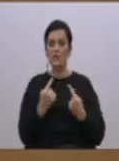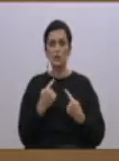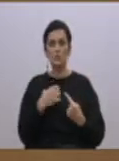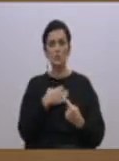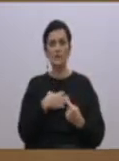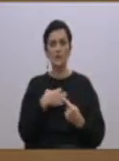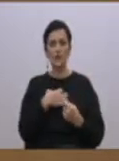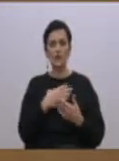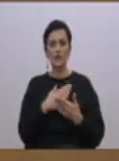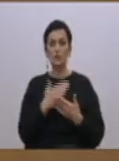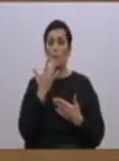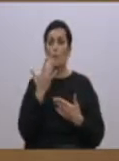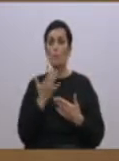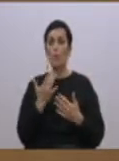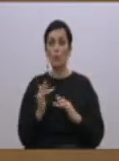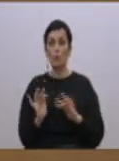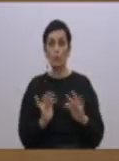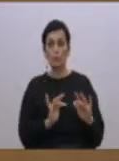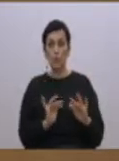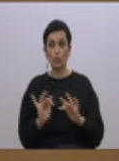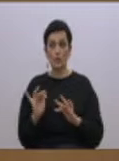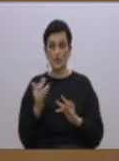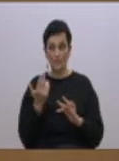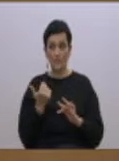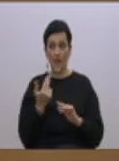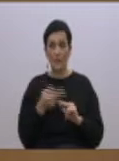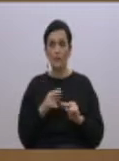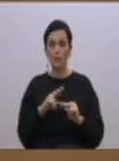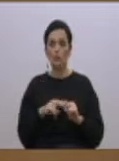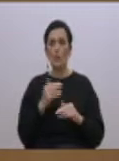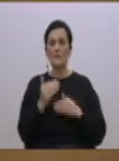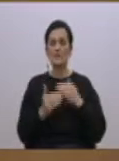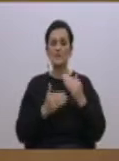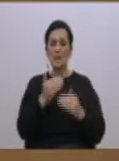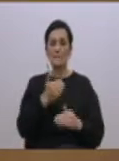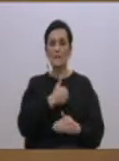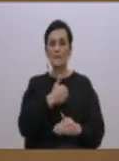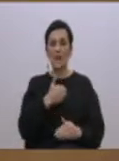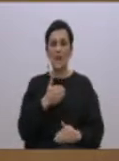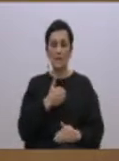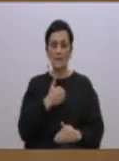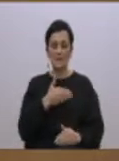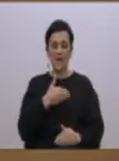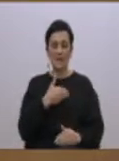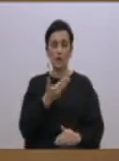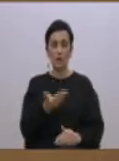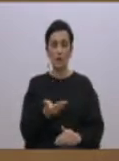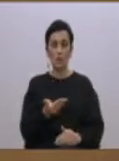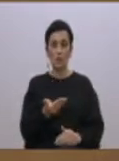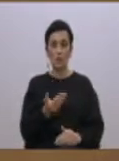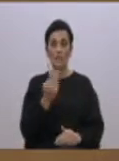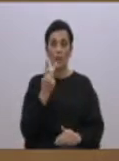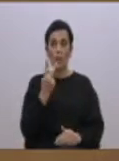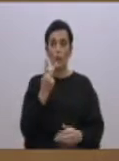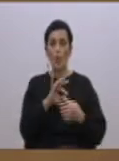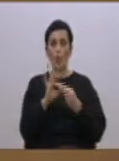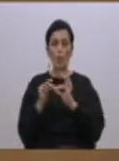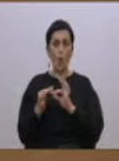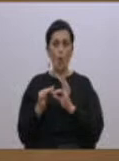უმნიშვნელოვანესი პოლიტიკურ პროცესში და ამიტომ წარმატებები მინდა გისურვოთ. მექნება ორი